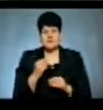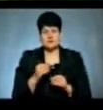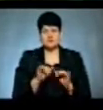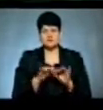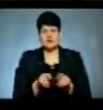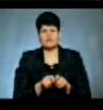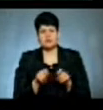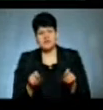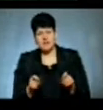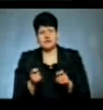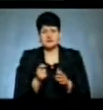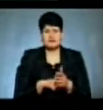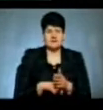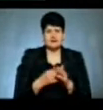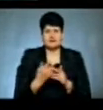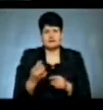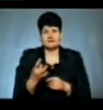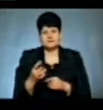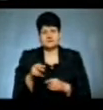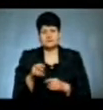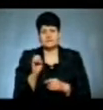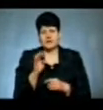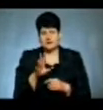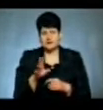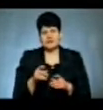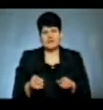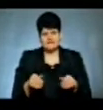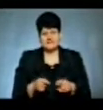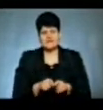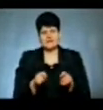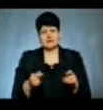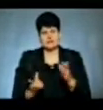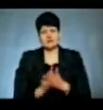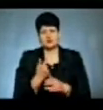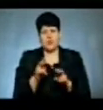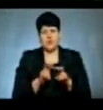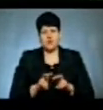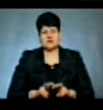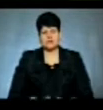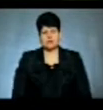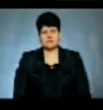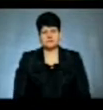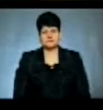разів. У 2014-му Генеральна прокуратура було розслідування. Олена